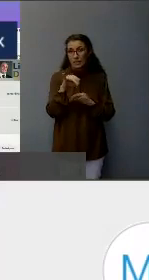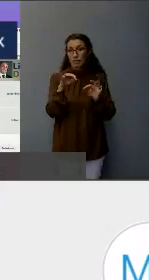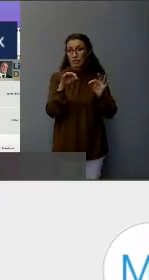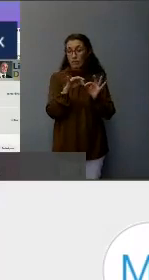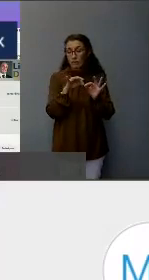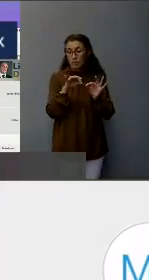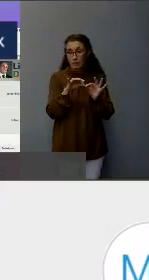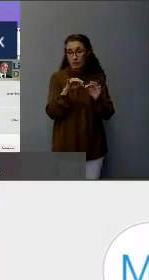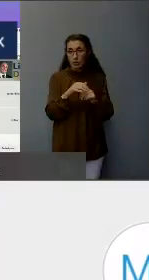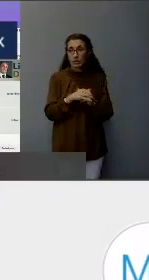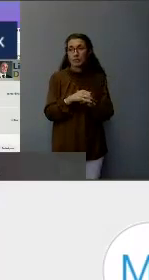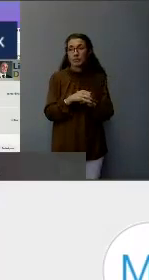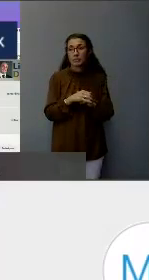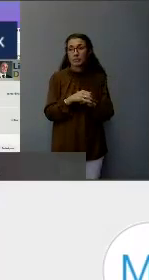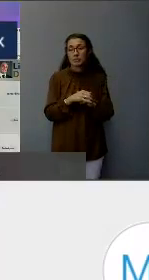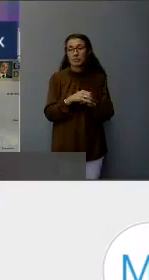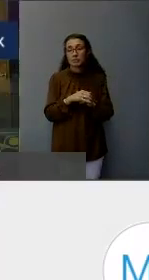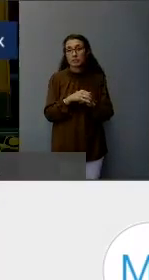favorevole